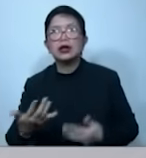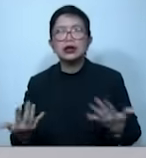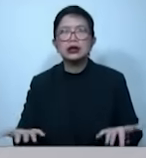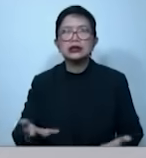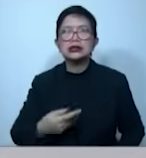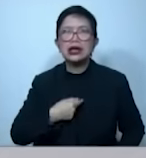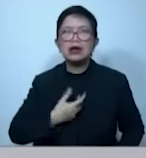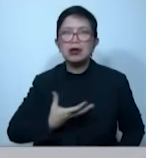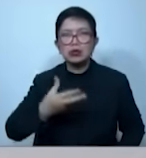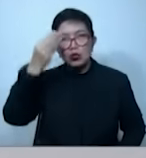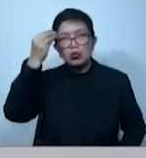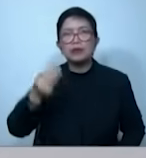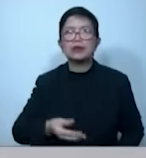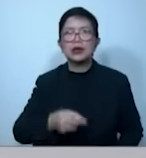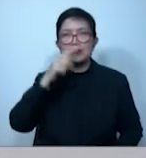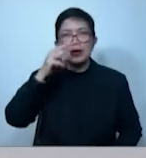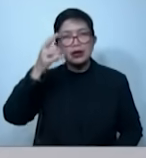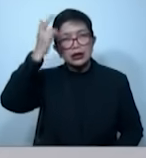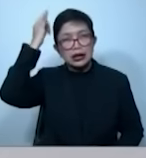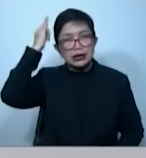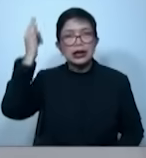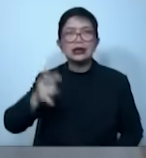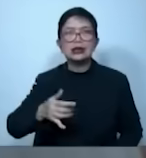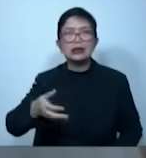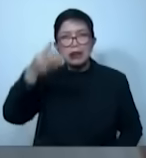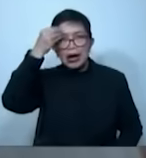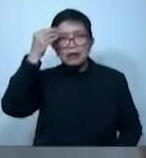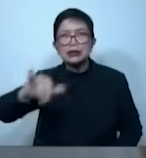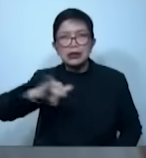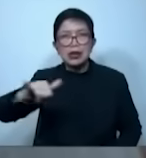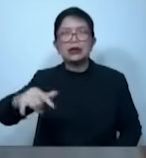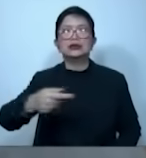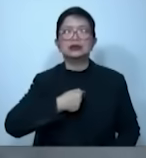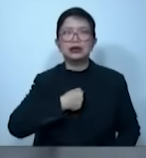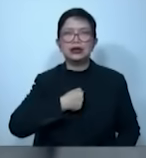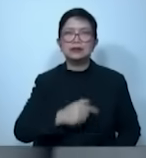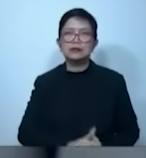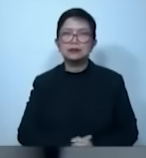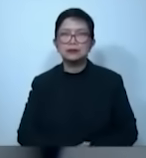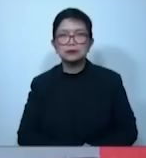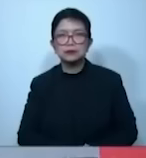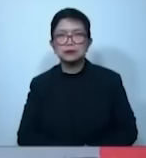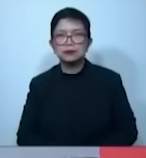apakah Pak Ganjar sependapat dengan pandangan saya terima kasih pakar